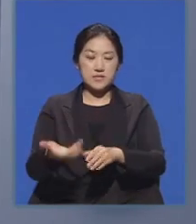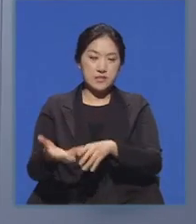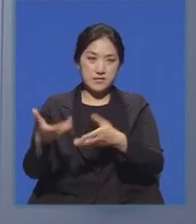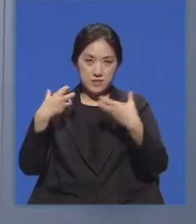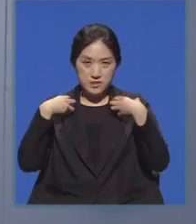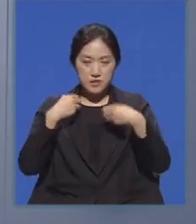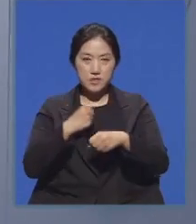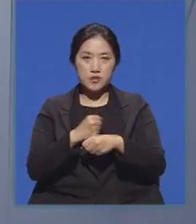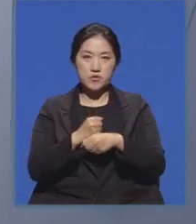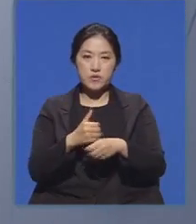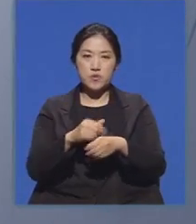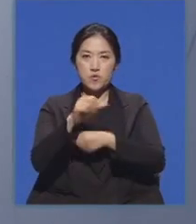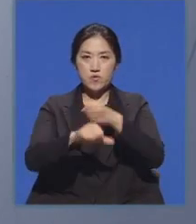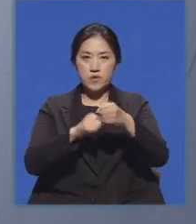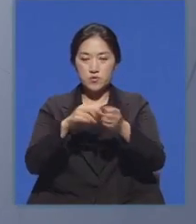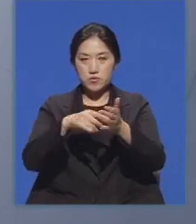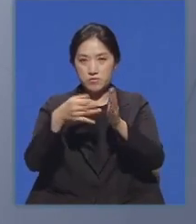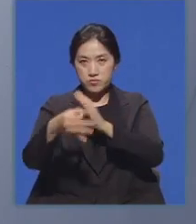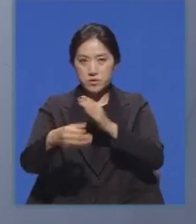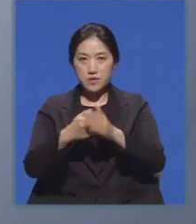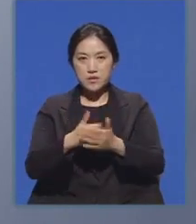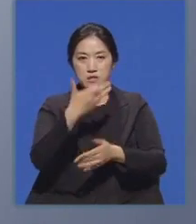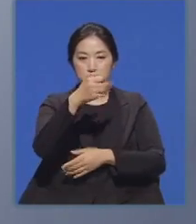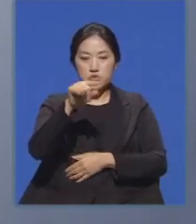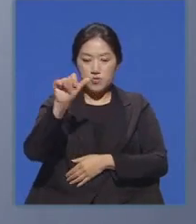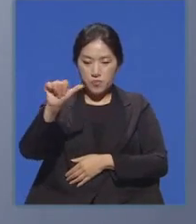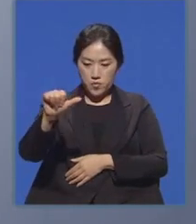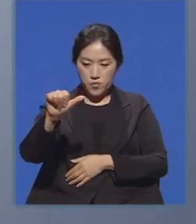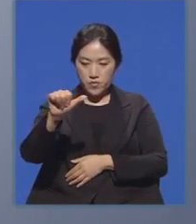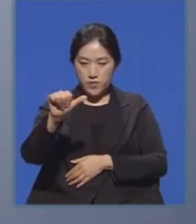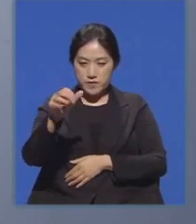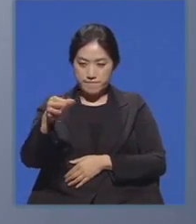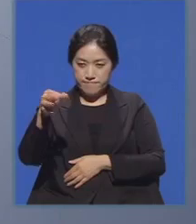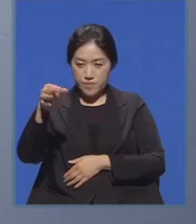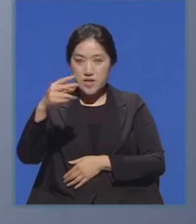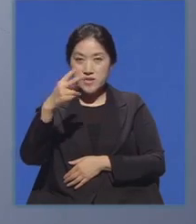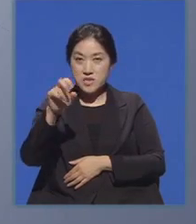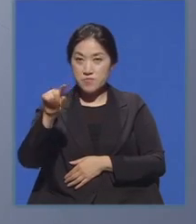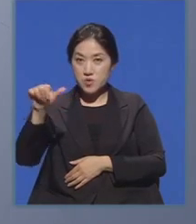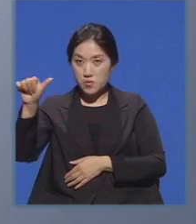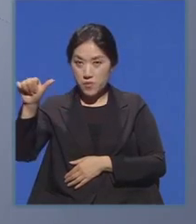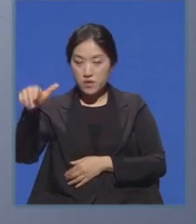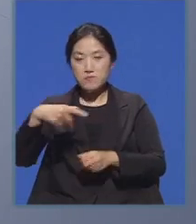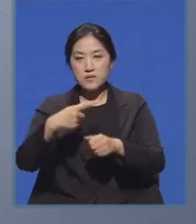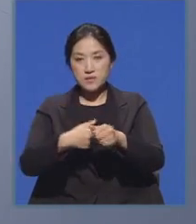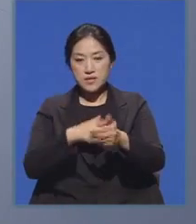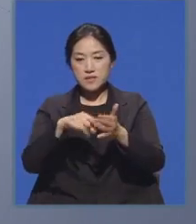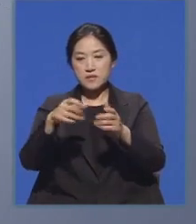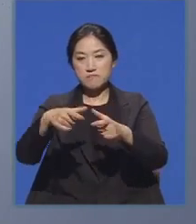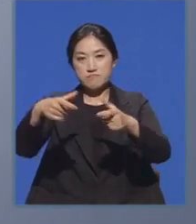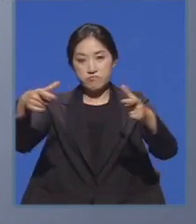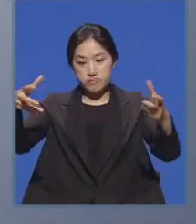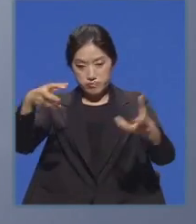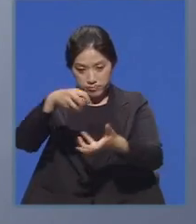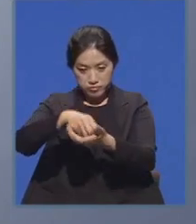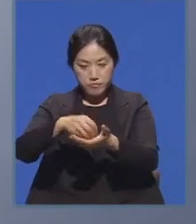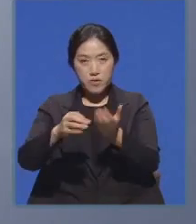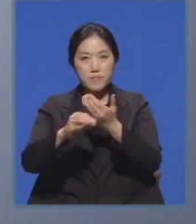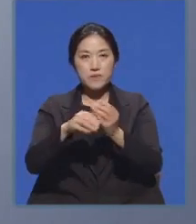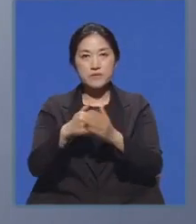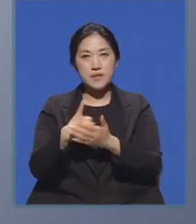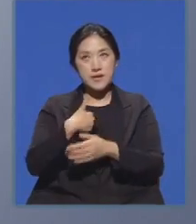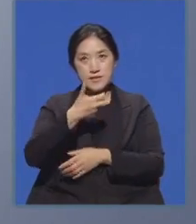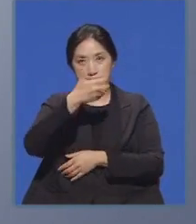5년간에는 조세 부담률을 지금 19.5에서 21.5로 올리고 그렇게 되면 자연 세수 증가분하고 합쳐서